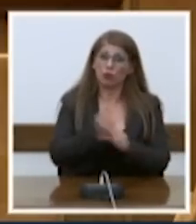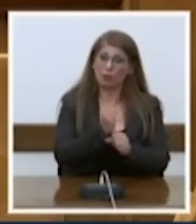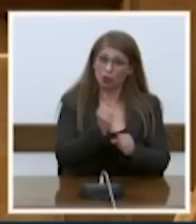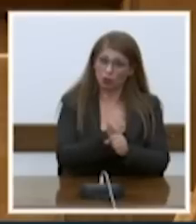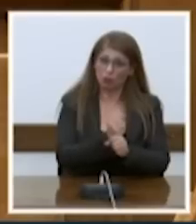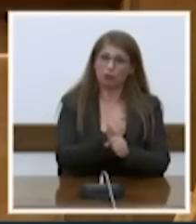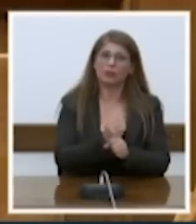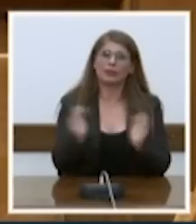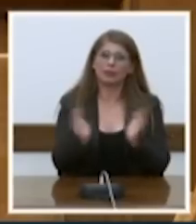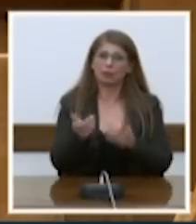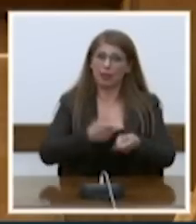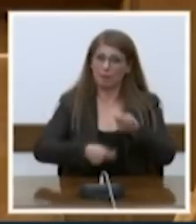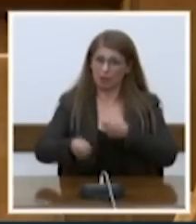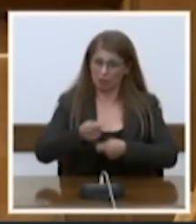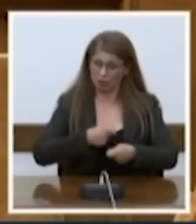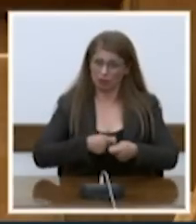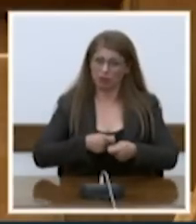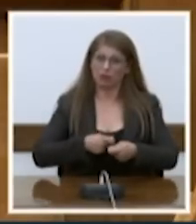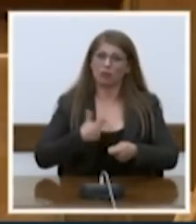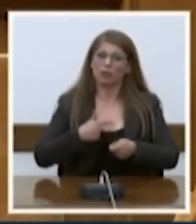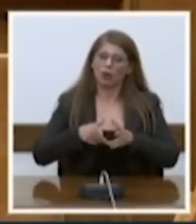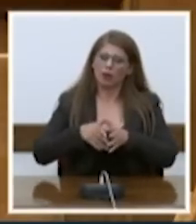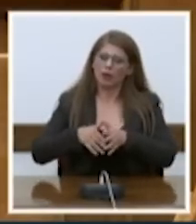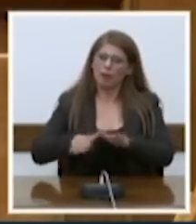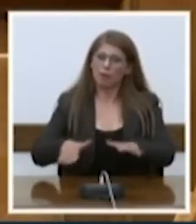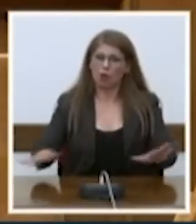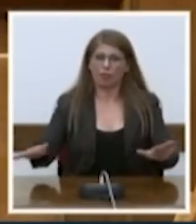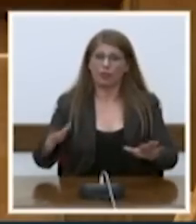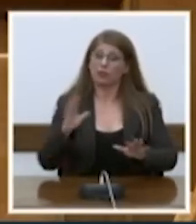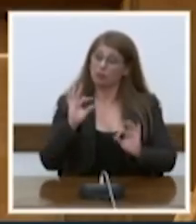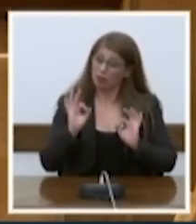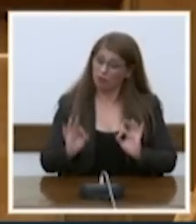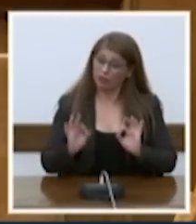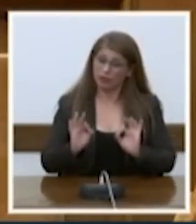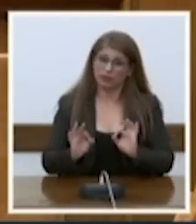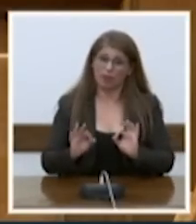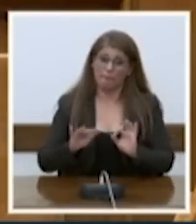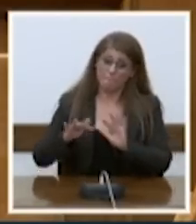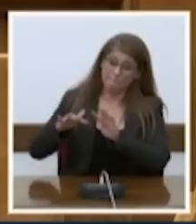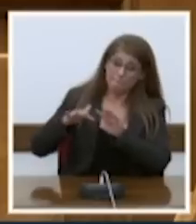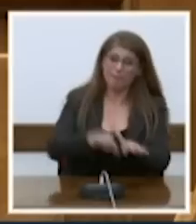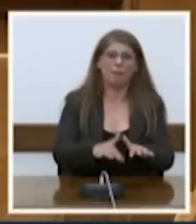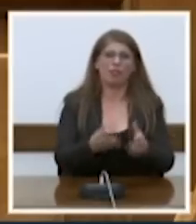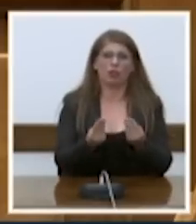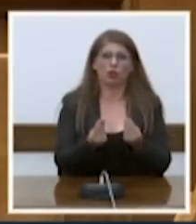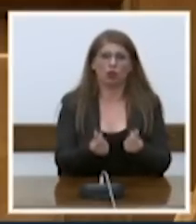και στις μικρές επιχειρήσεις για να προωθήσετε και μάλιστα με επιθετικό τρόπο τη συγκέντρωση